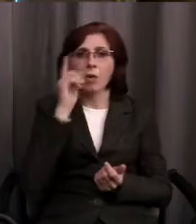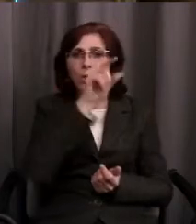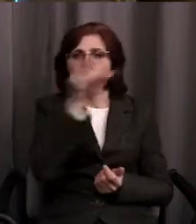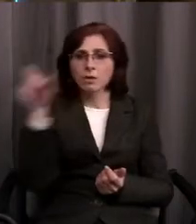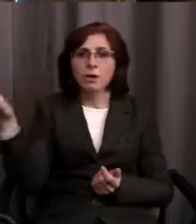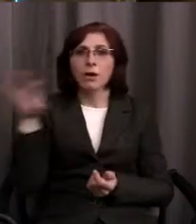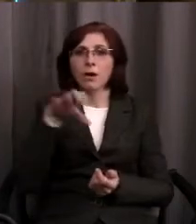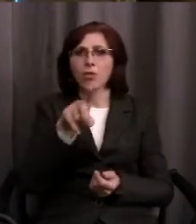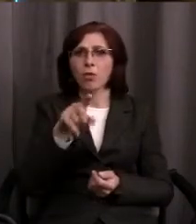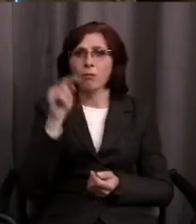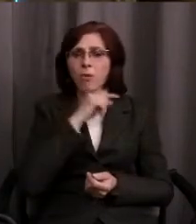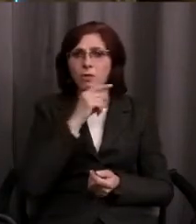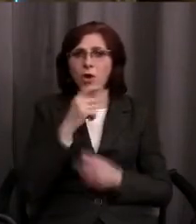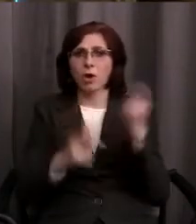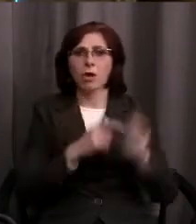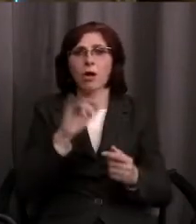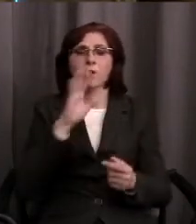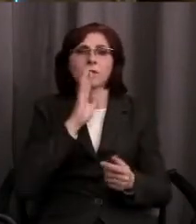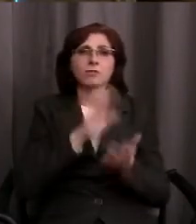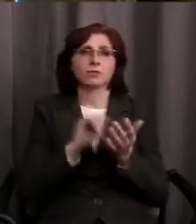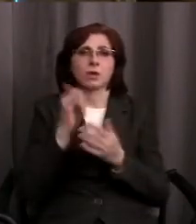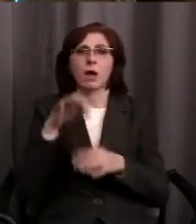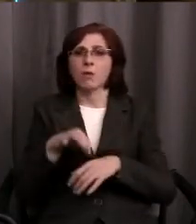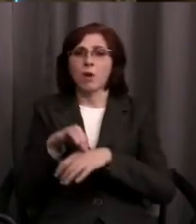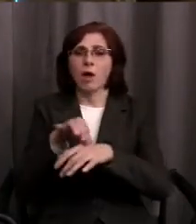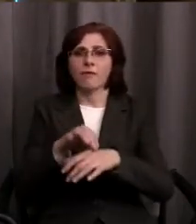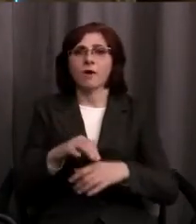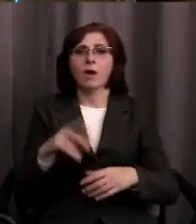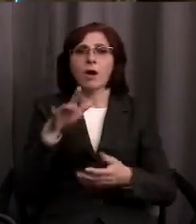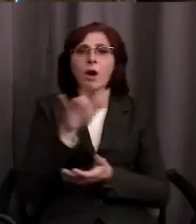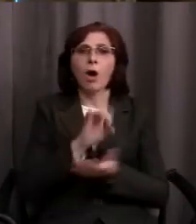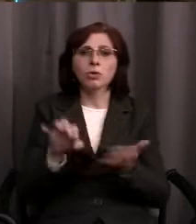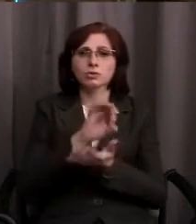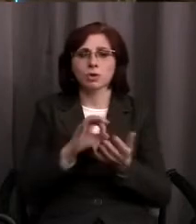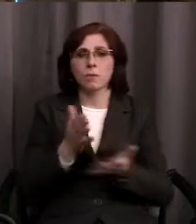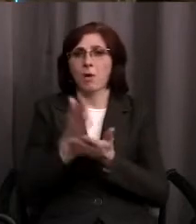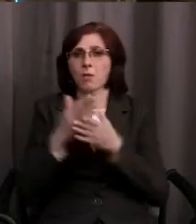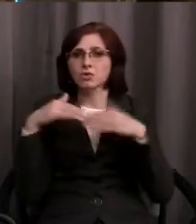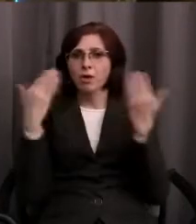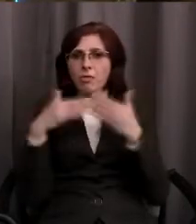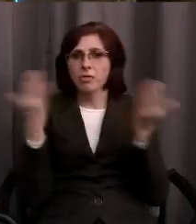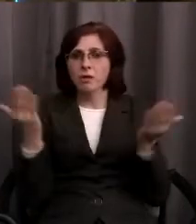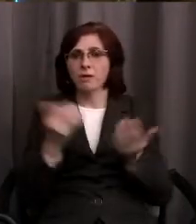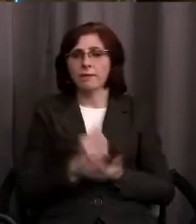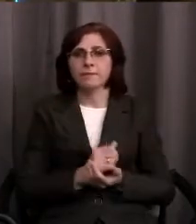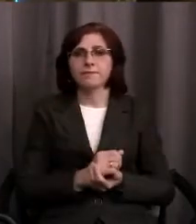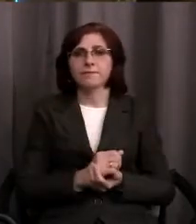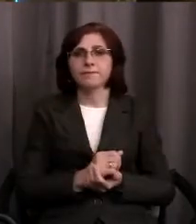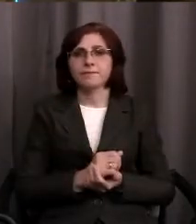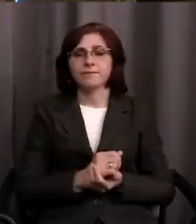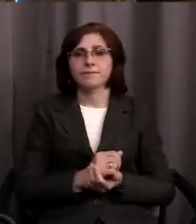jednostki potrafią robić takie rzeczy jak prowadzenie ośrodków pomocy dziennej.